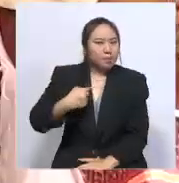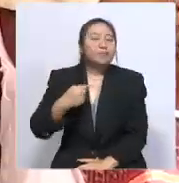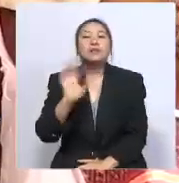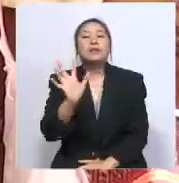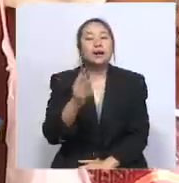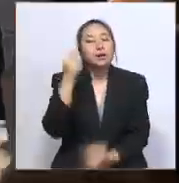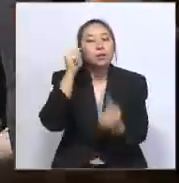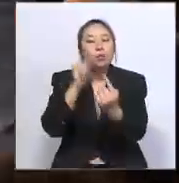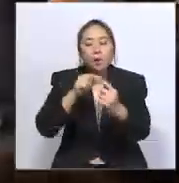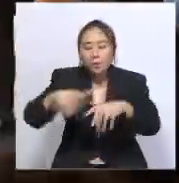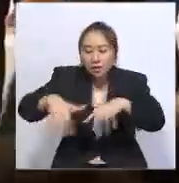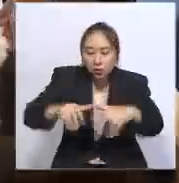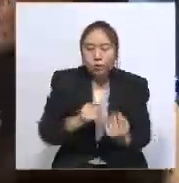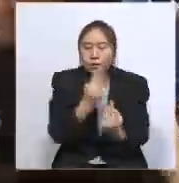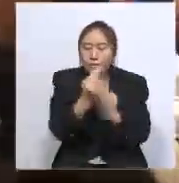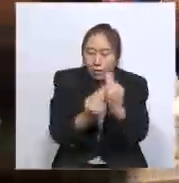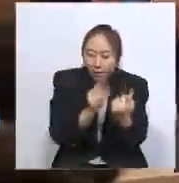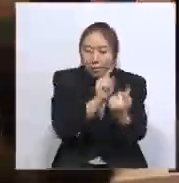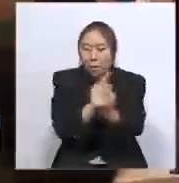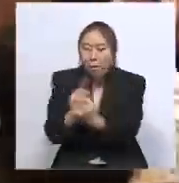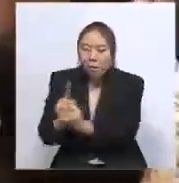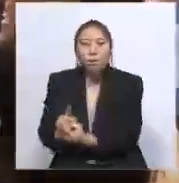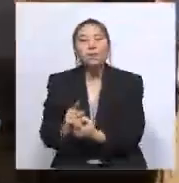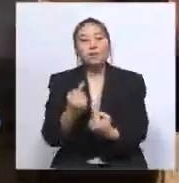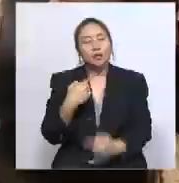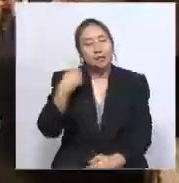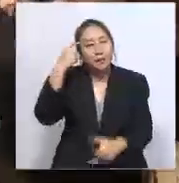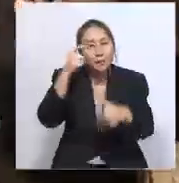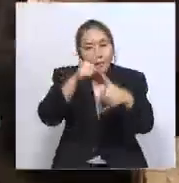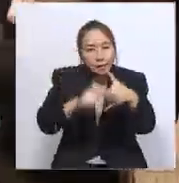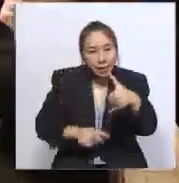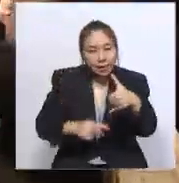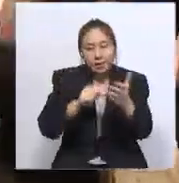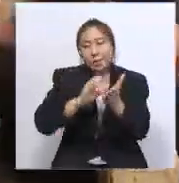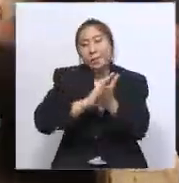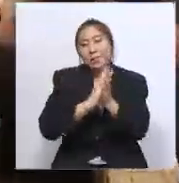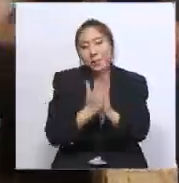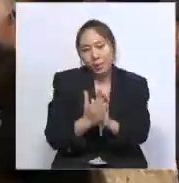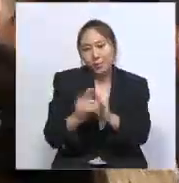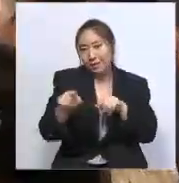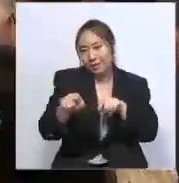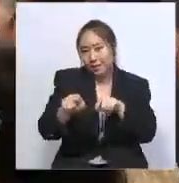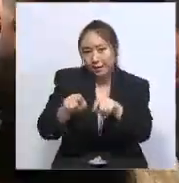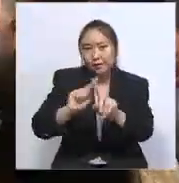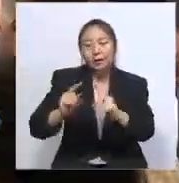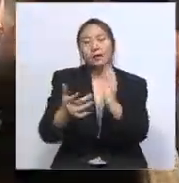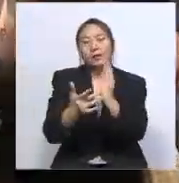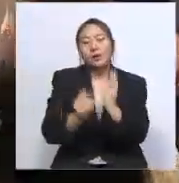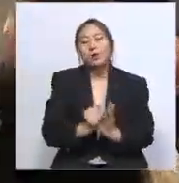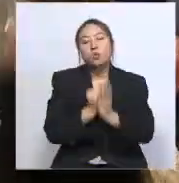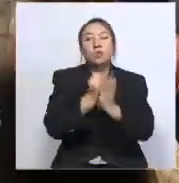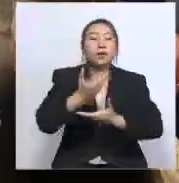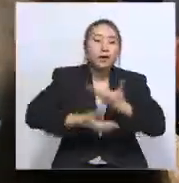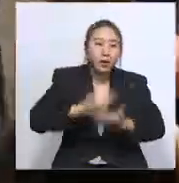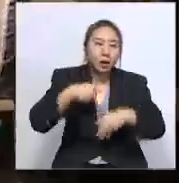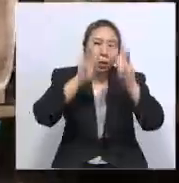เยียนประชาชนเหมือนทุกๆจังหวัดและขอให้ปรับเปลี่ยนพฤติกรรมให้ทันต่อความเปลี่ยนแปลงในปัจจุบันนำเทคโนโลยีมาช่วยในการค้าออน